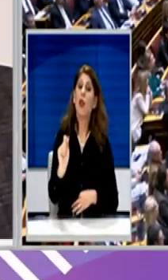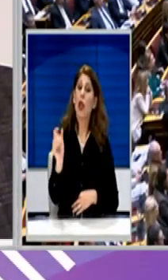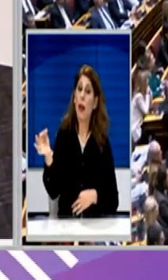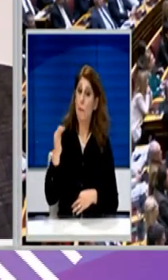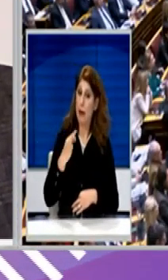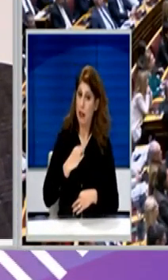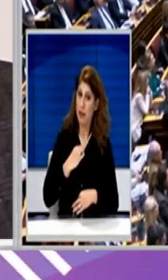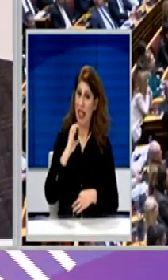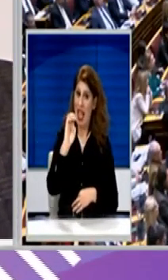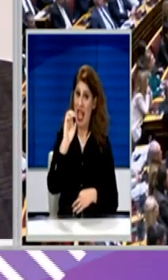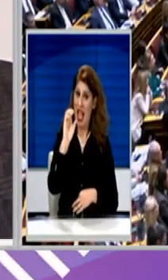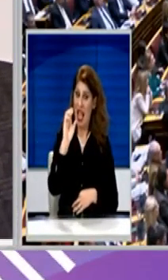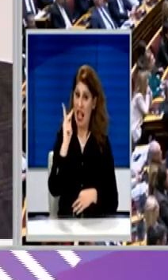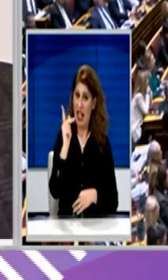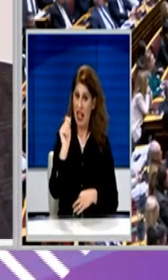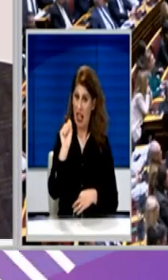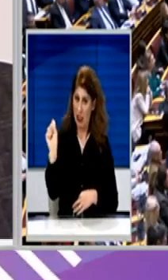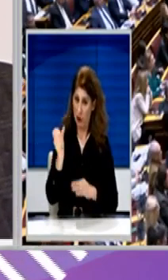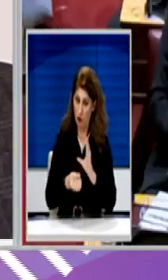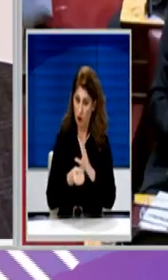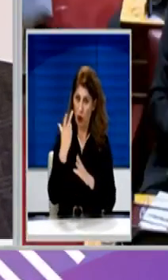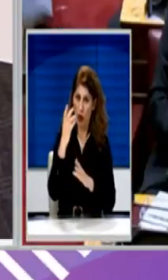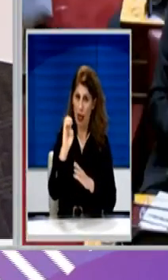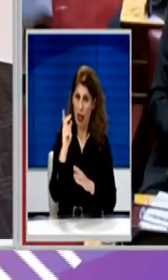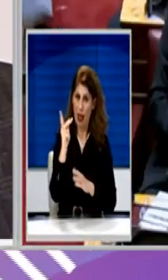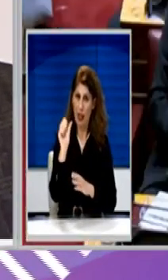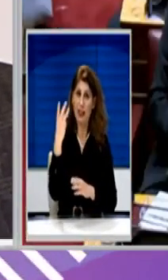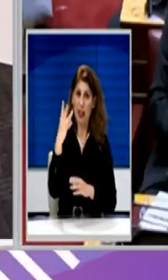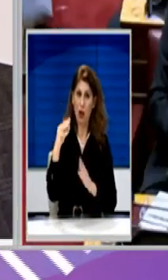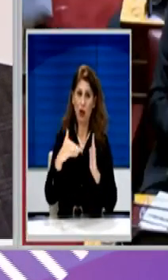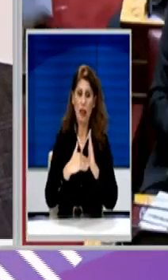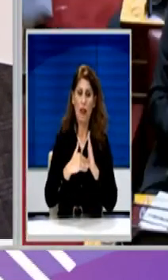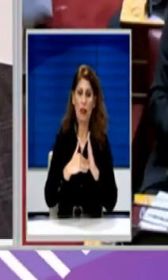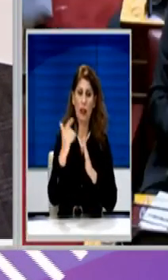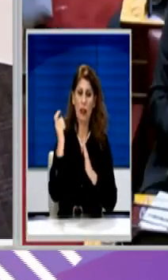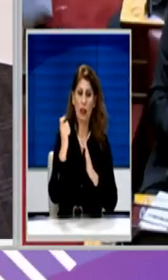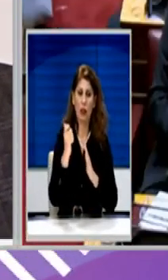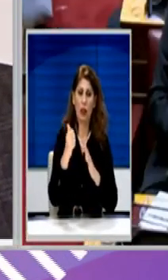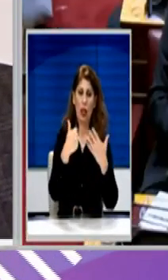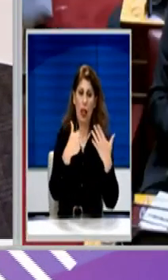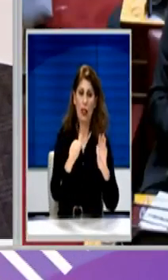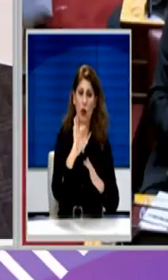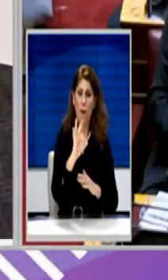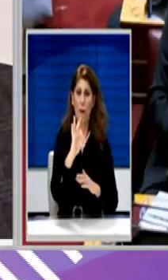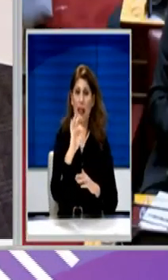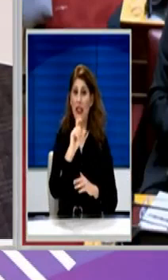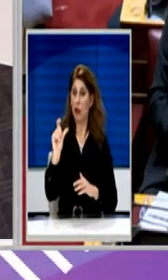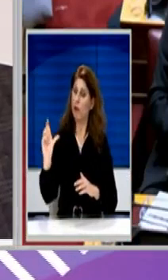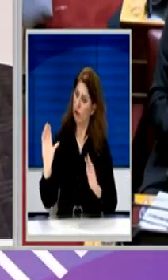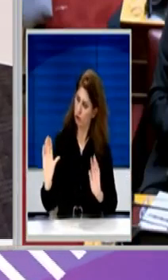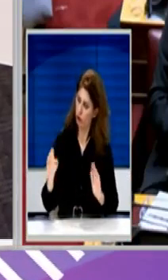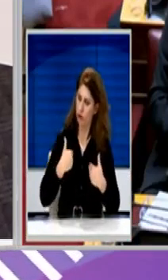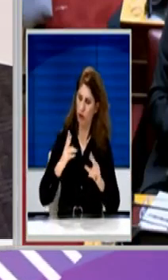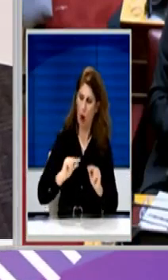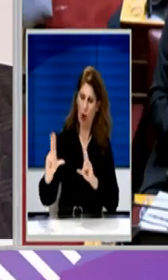συντάξεων. Και είναι πολύ σημαντικό. Αλλά με βάση αυτά τα δεδομένα, με βάση τη θετική πορεία των εσόδων, για πρώτη φορά